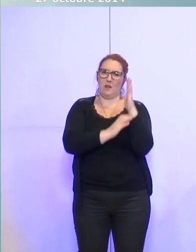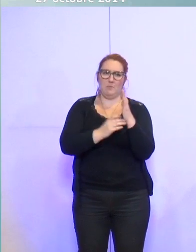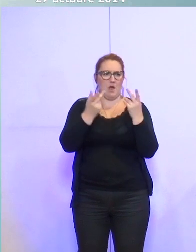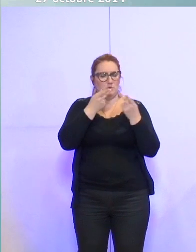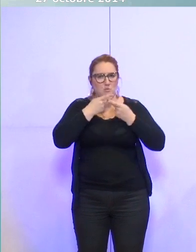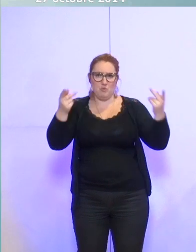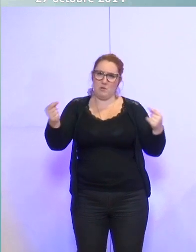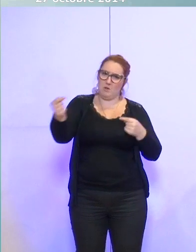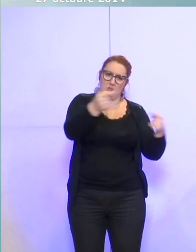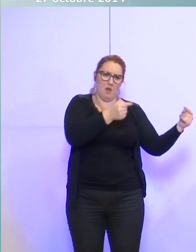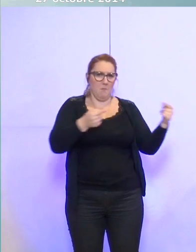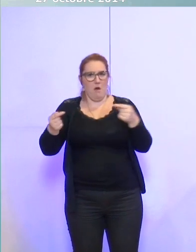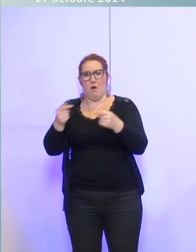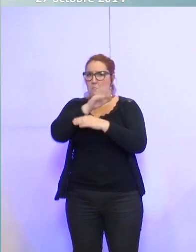précieux.